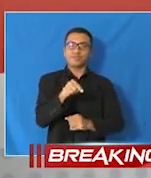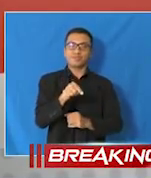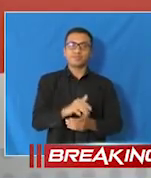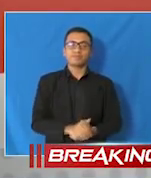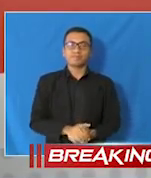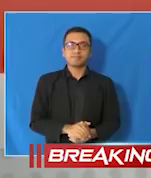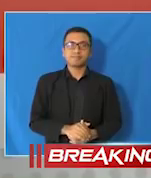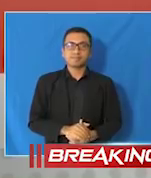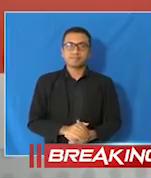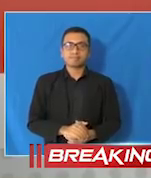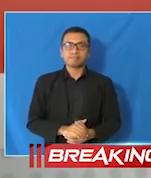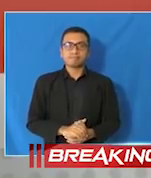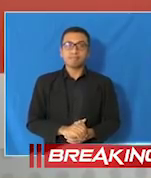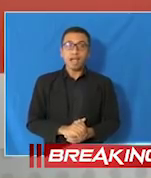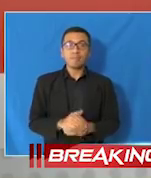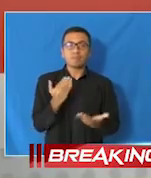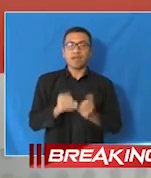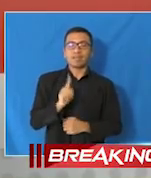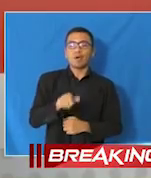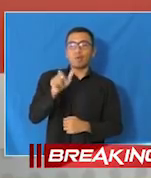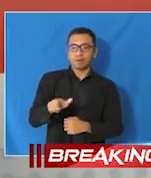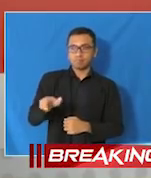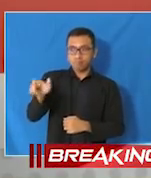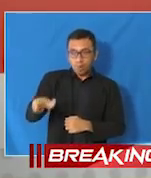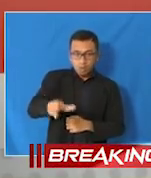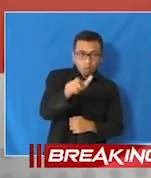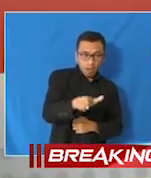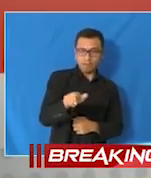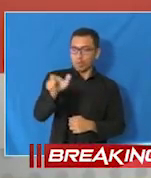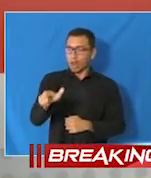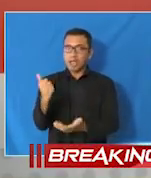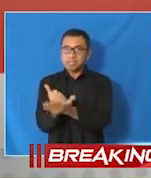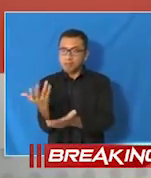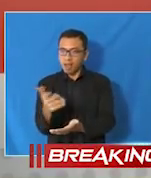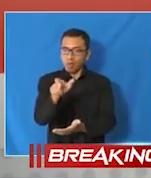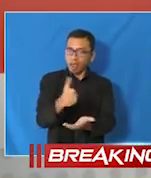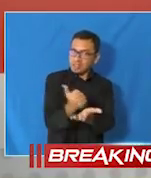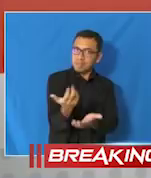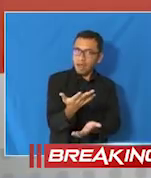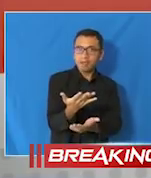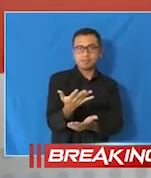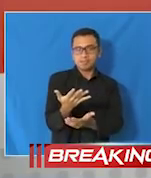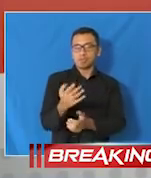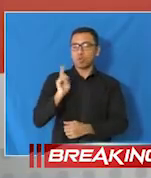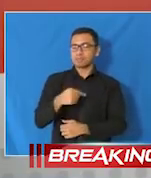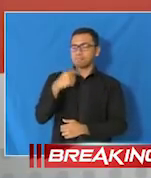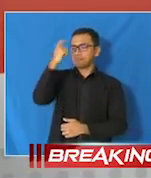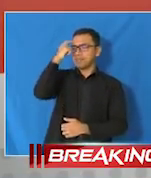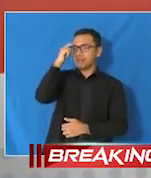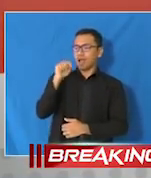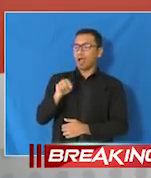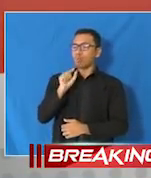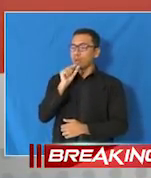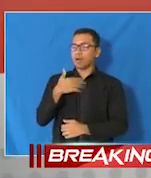siapapun yang berada disekitar kita dari mana pun dia tetap Kita harus berfikir untuk